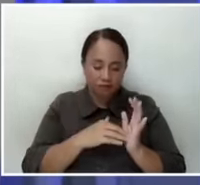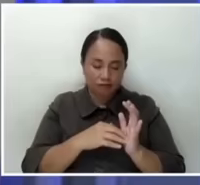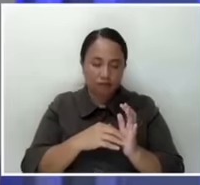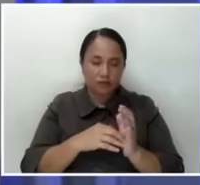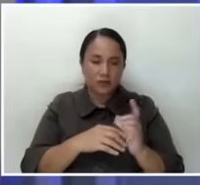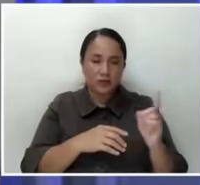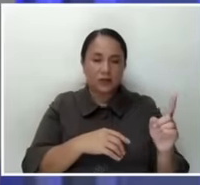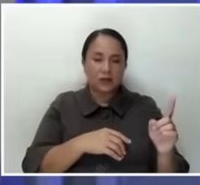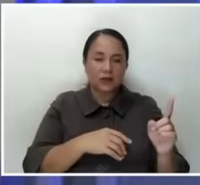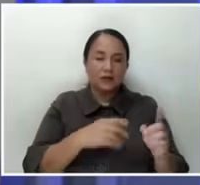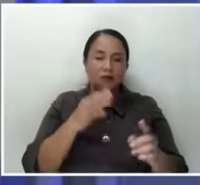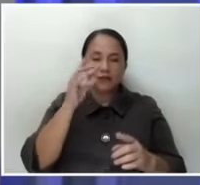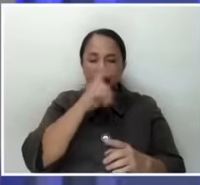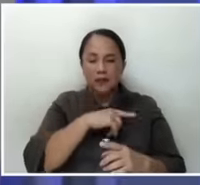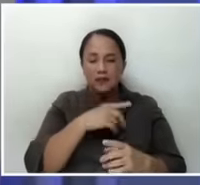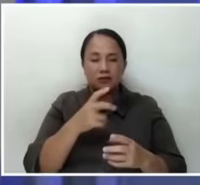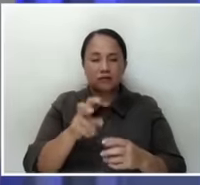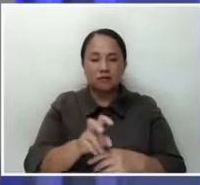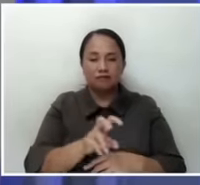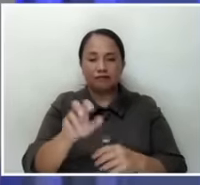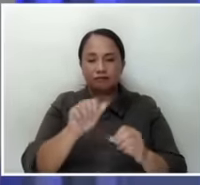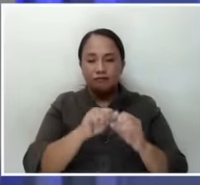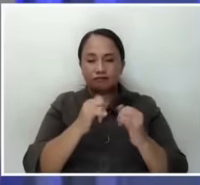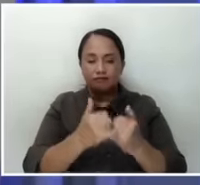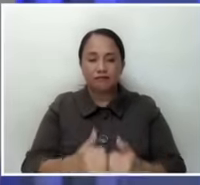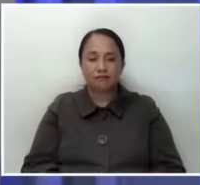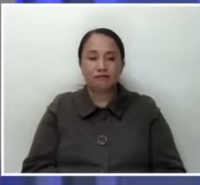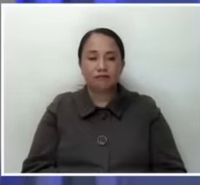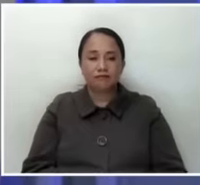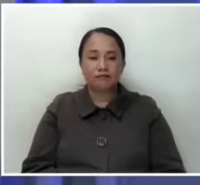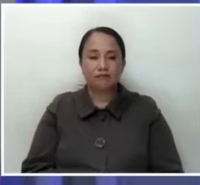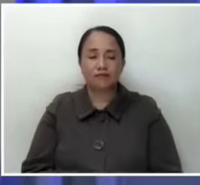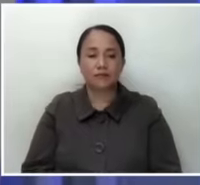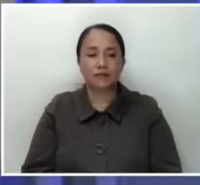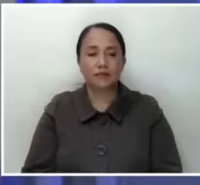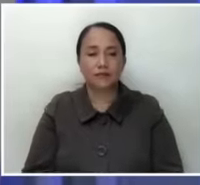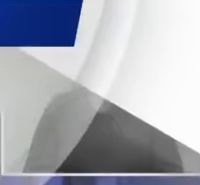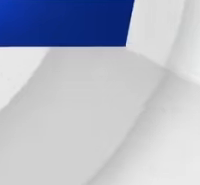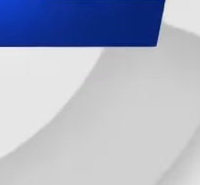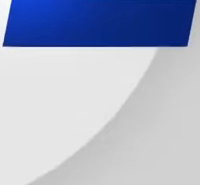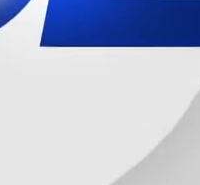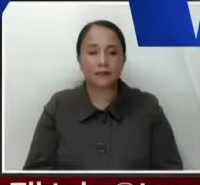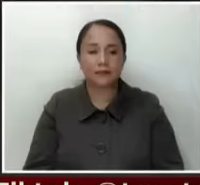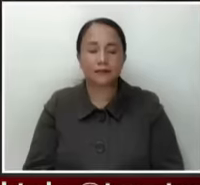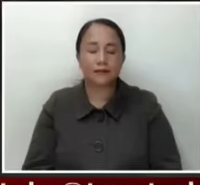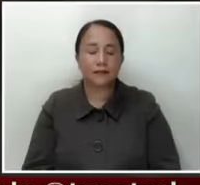isang Peking travel agency. Nagpapatrol, Jackie Pascual.